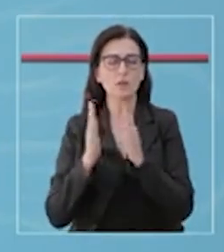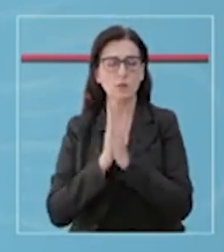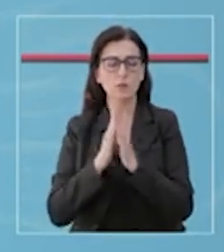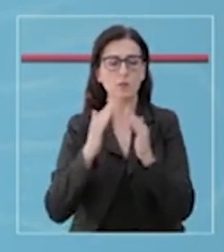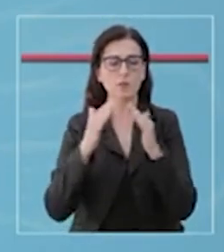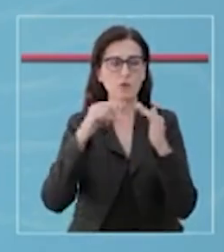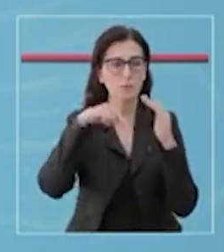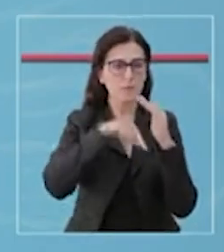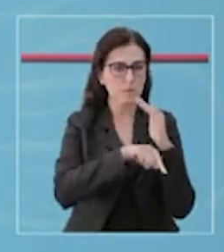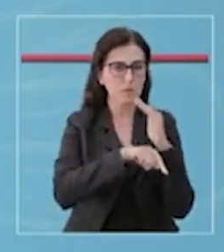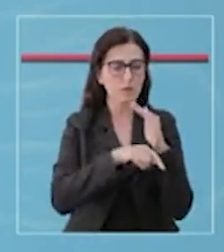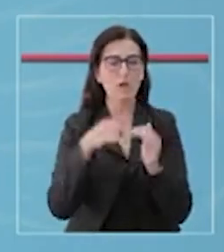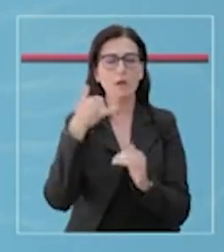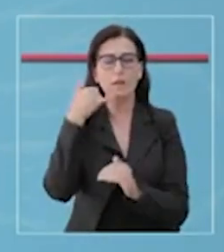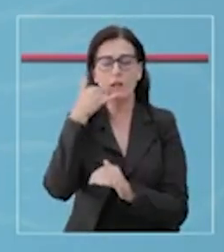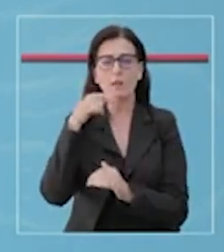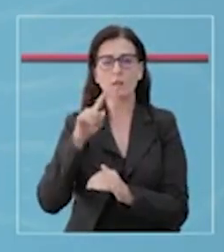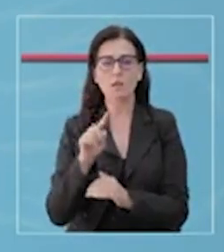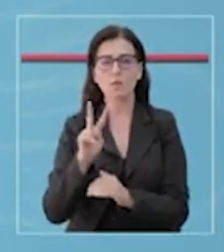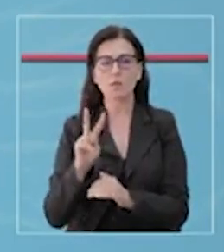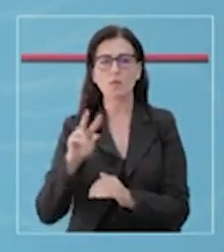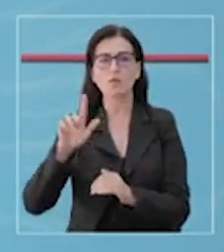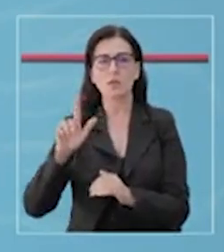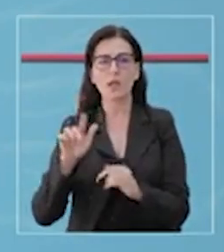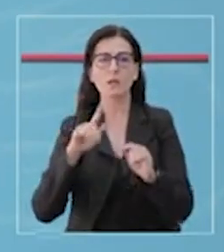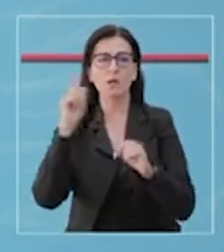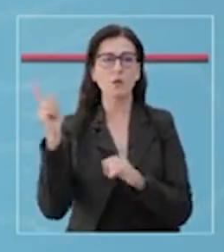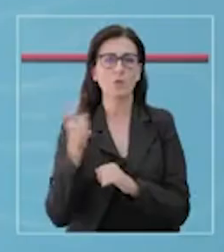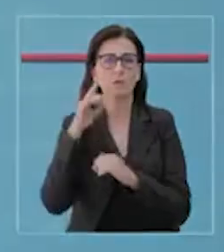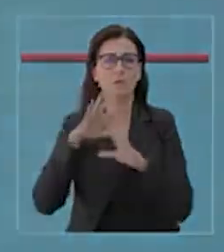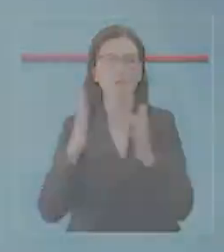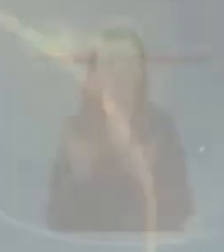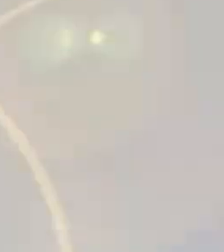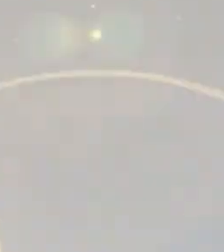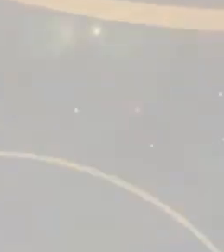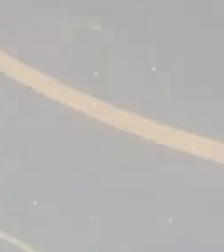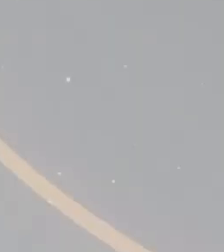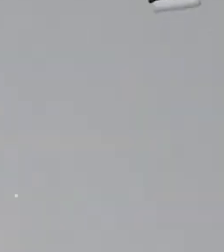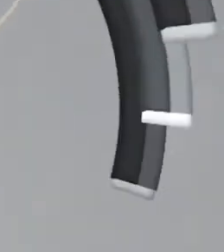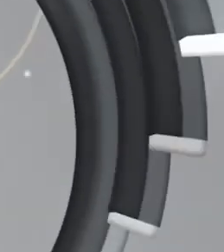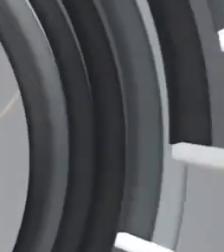në shtëpi dhe telefononi numrin unik të urgjencës kombëtare 127. Faleminderit.